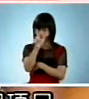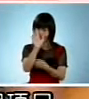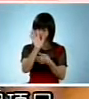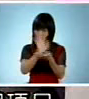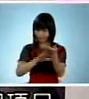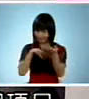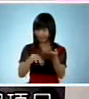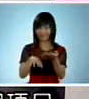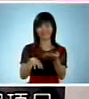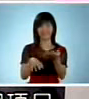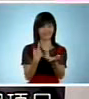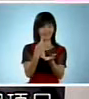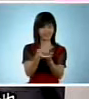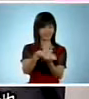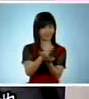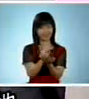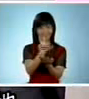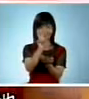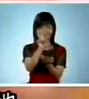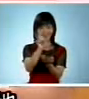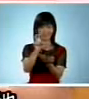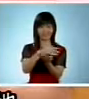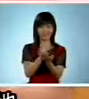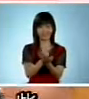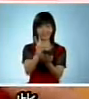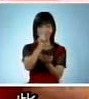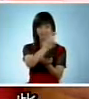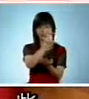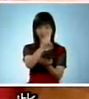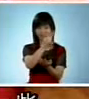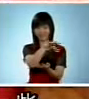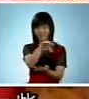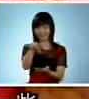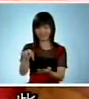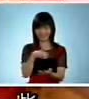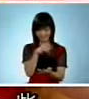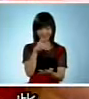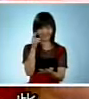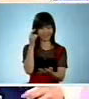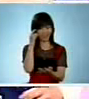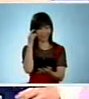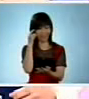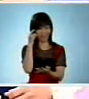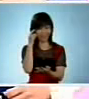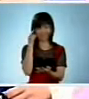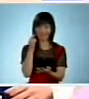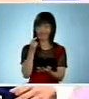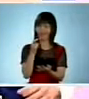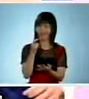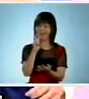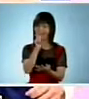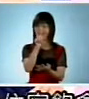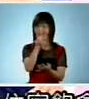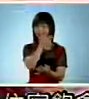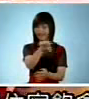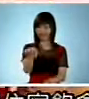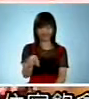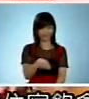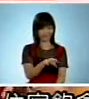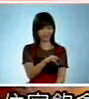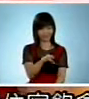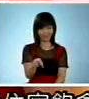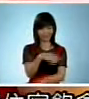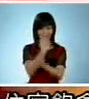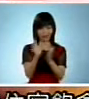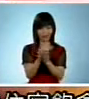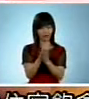后他们参加20个项目啊，在22个场地啊，你光想象这些 22个场地， 这些整